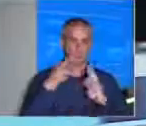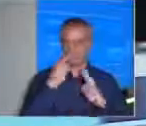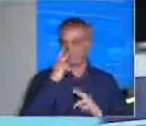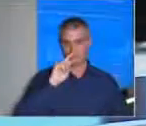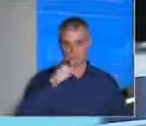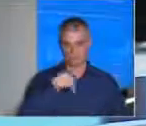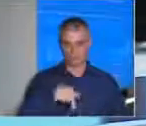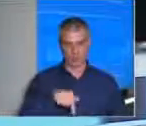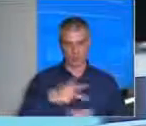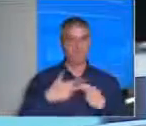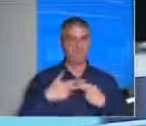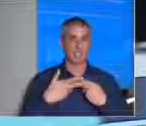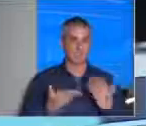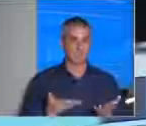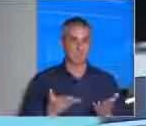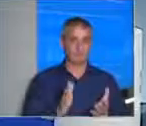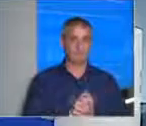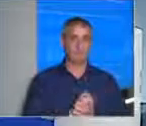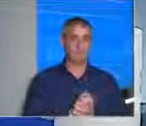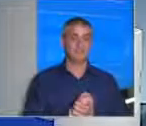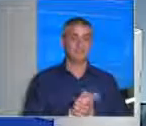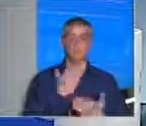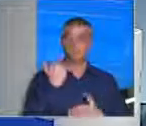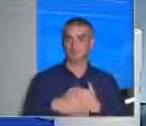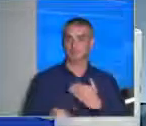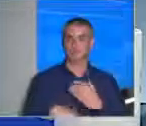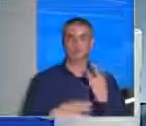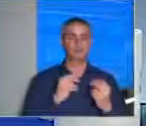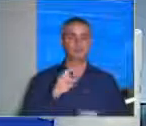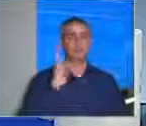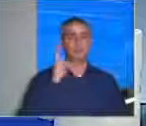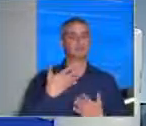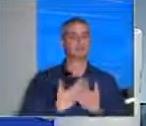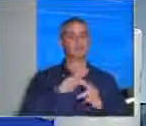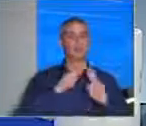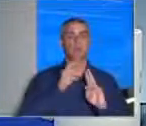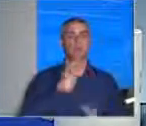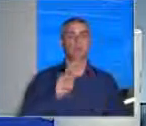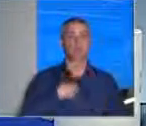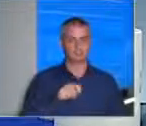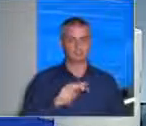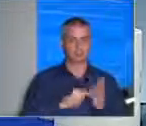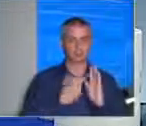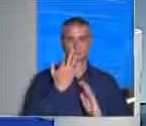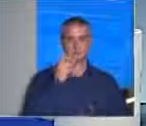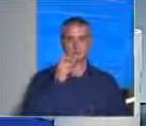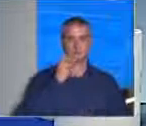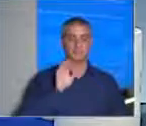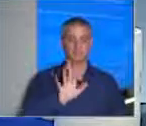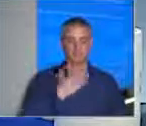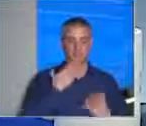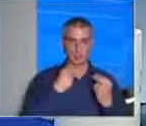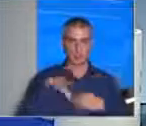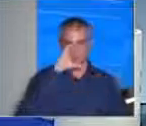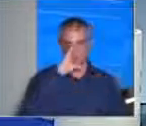אותך שוב כאן בקרוב. תודה. ועד כאן, משחק חוץ, המגזין העולמי של ערוץ כנסת, תוכנית מספר 25. תודה